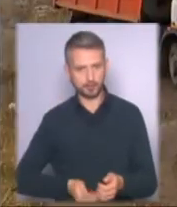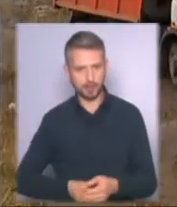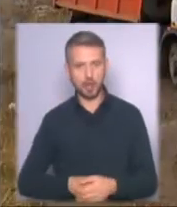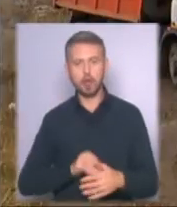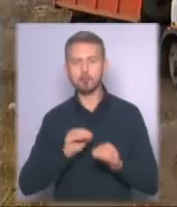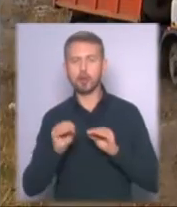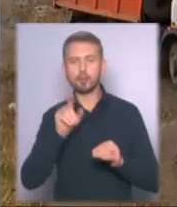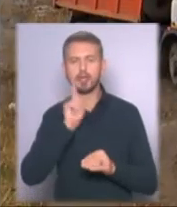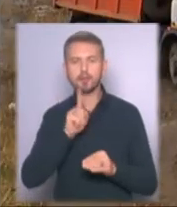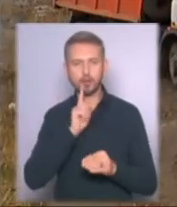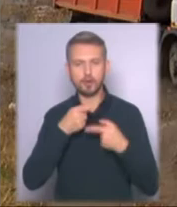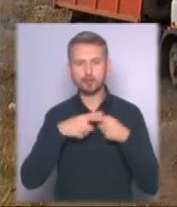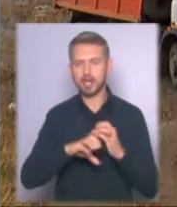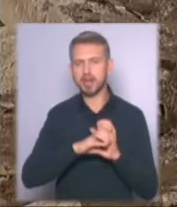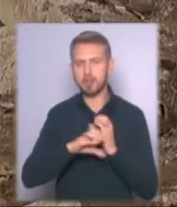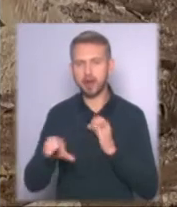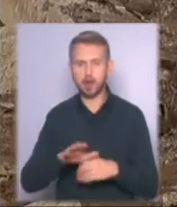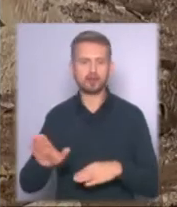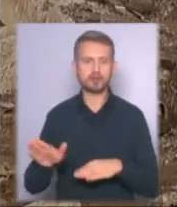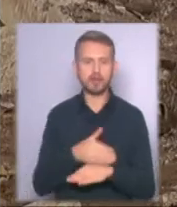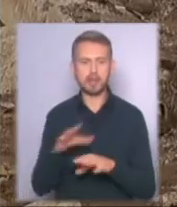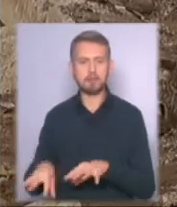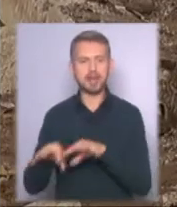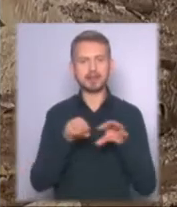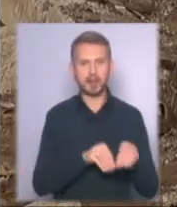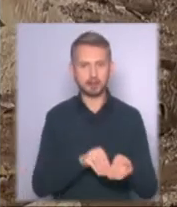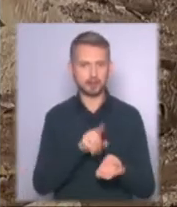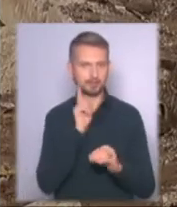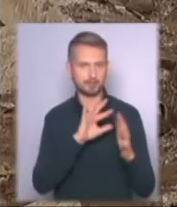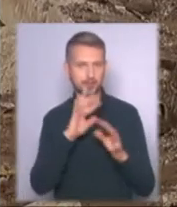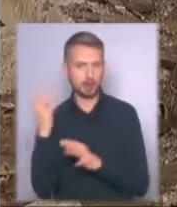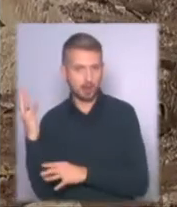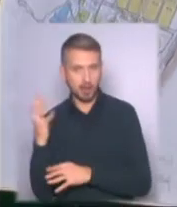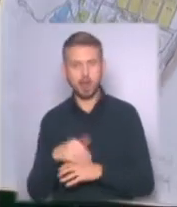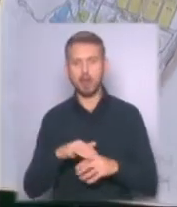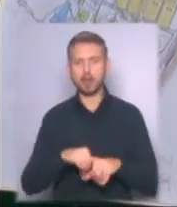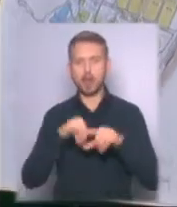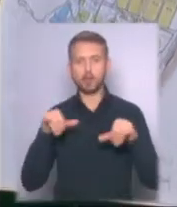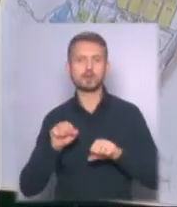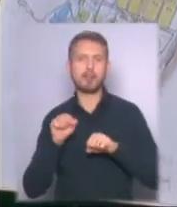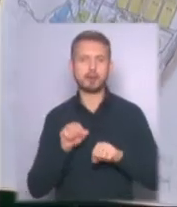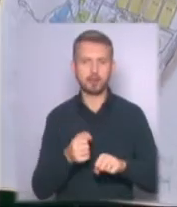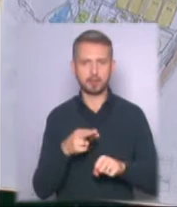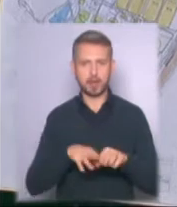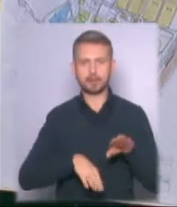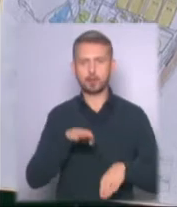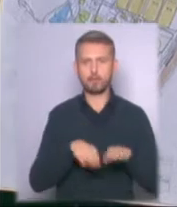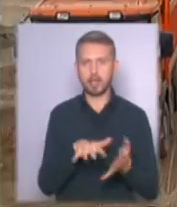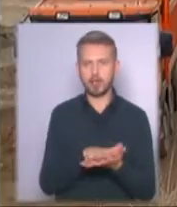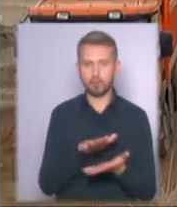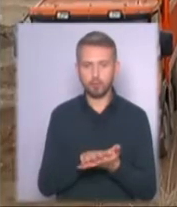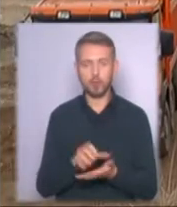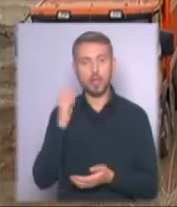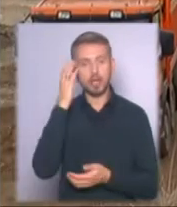тимчасових инженерных мереж, знесення та пересадка зелених насаджень, гідронами в території, нарощування дам для складування мулу. Зайти японські спеціалісти